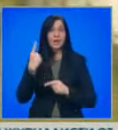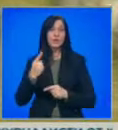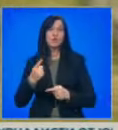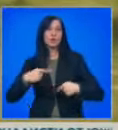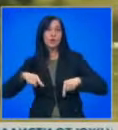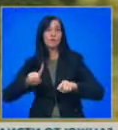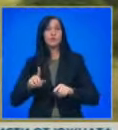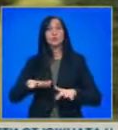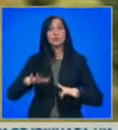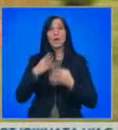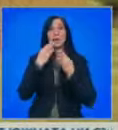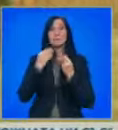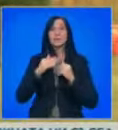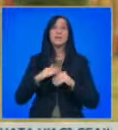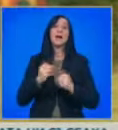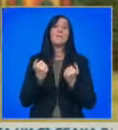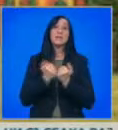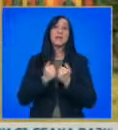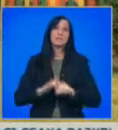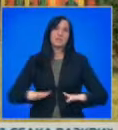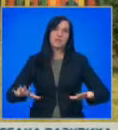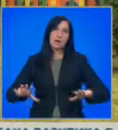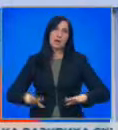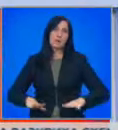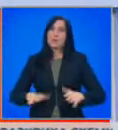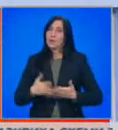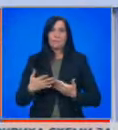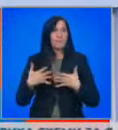с липса на места в детските градини е критична.